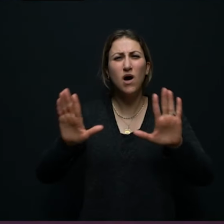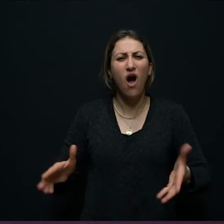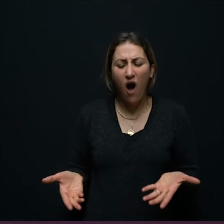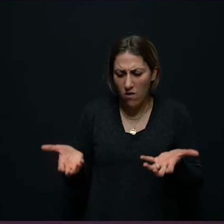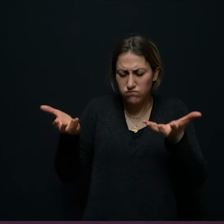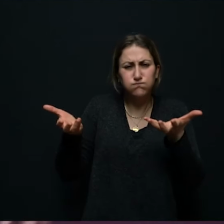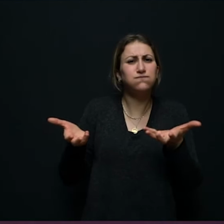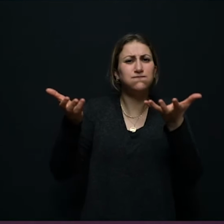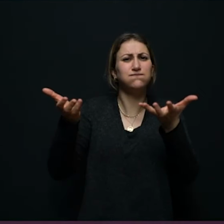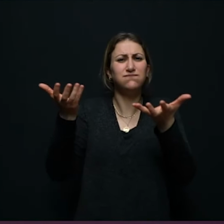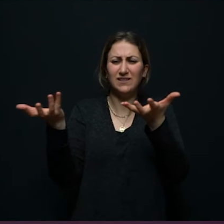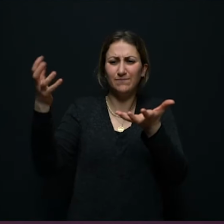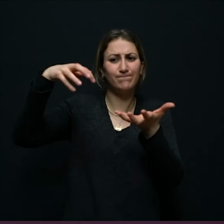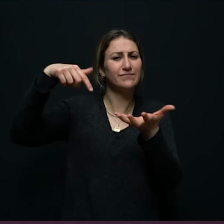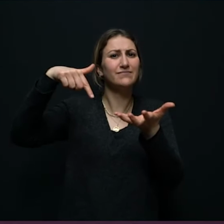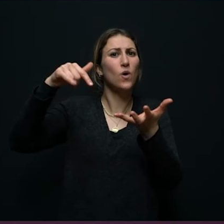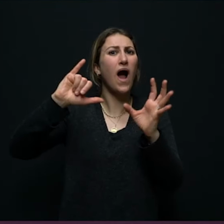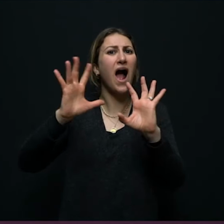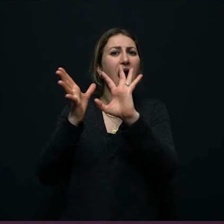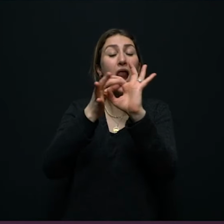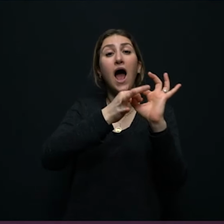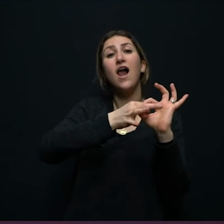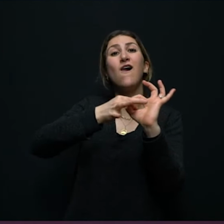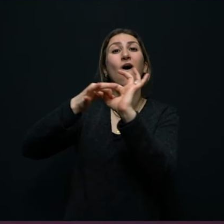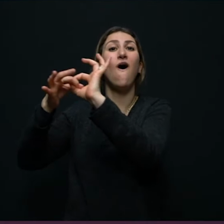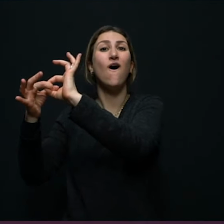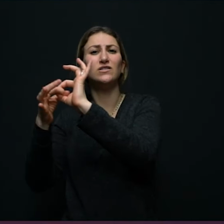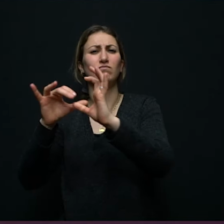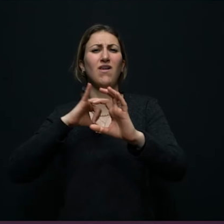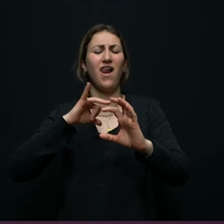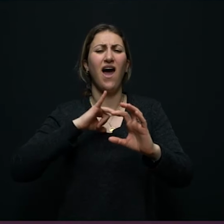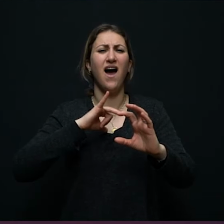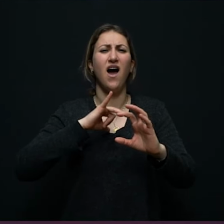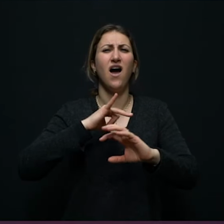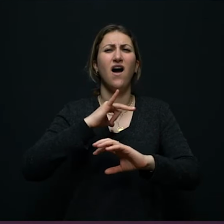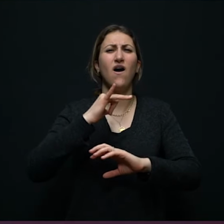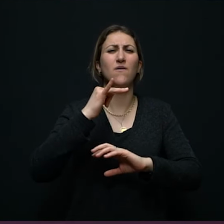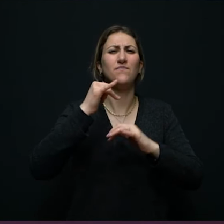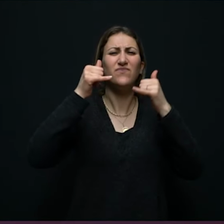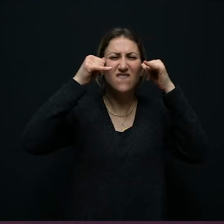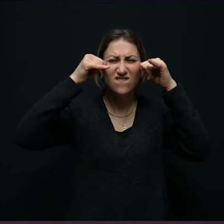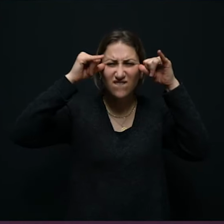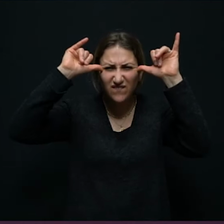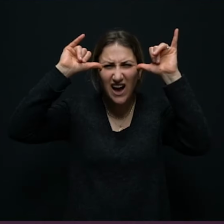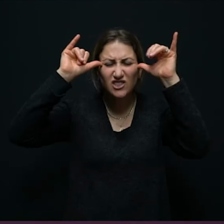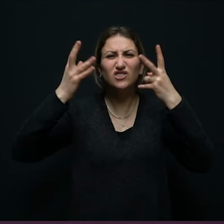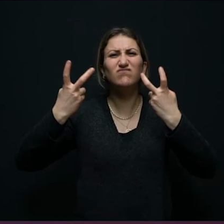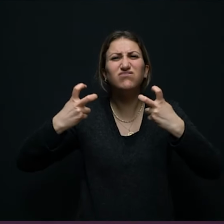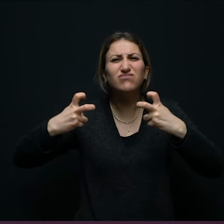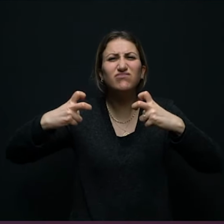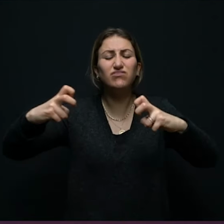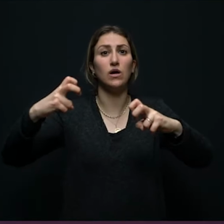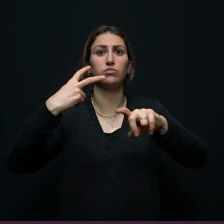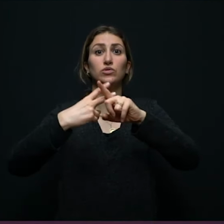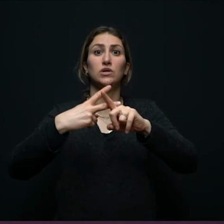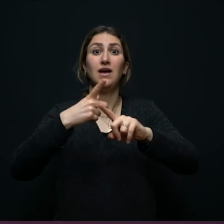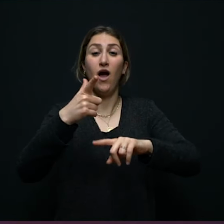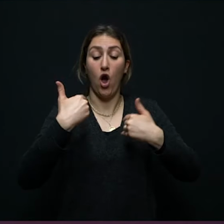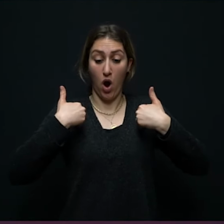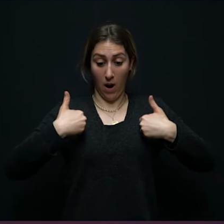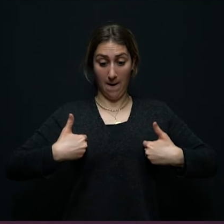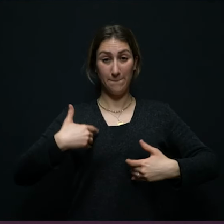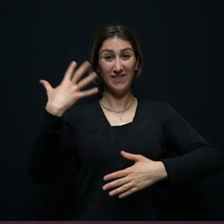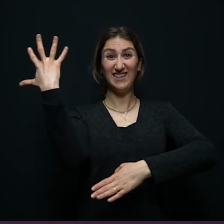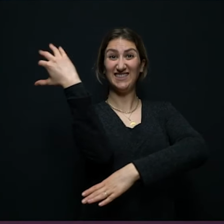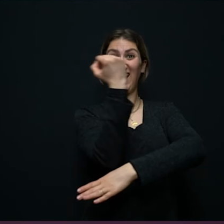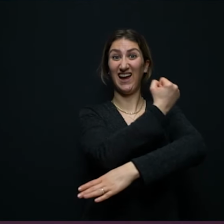qui sont sur les côtés mais qu'est ce qu'ils ont fait de mal lâche allait tomber